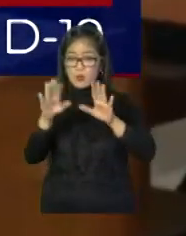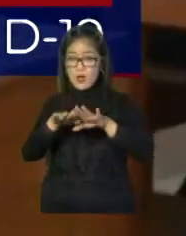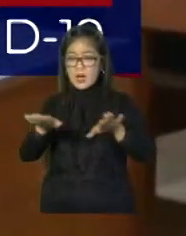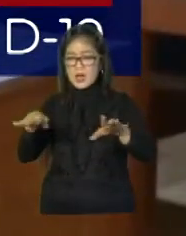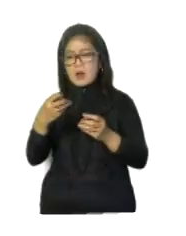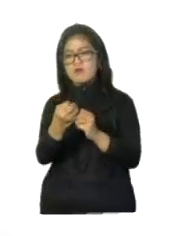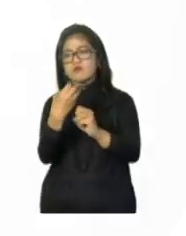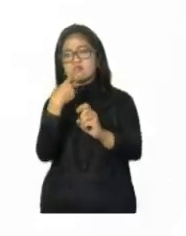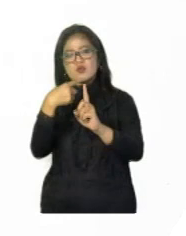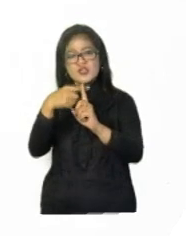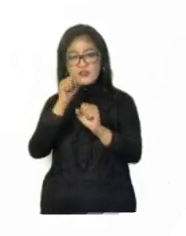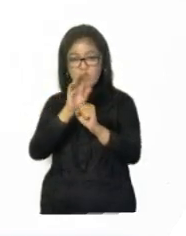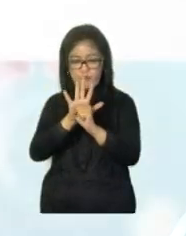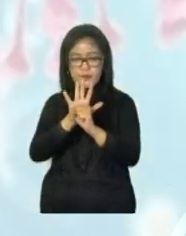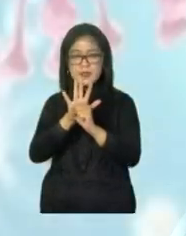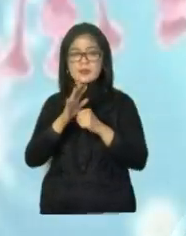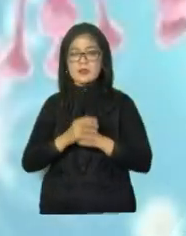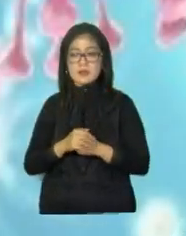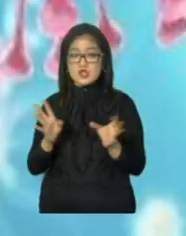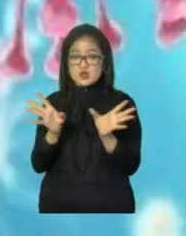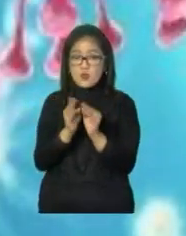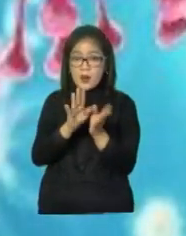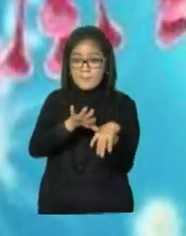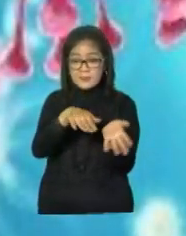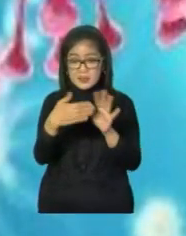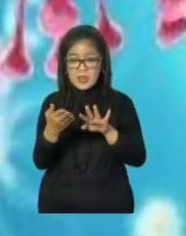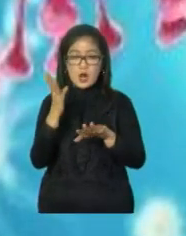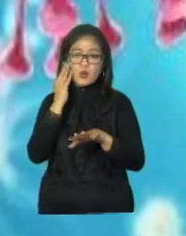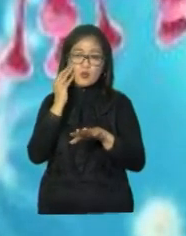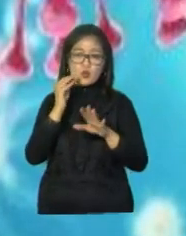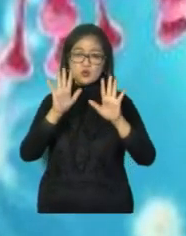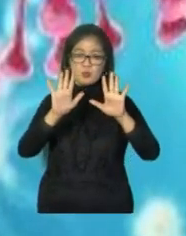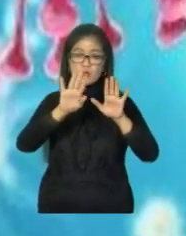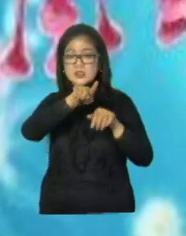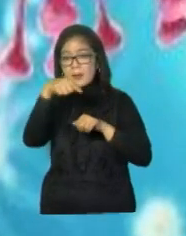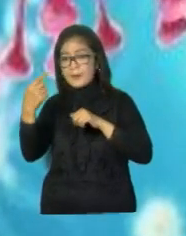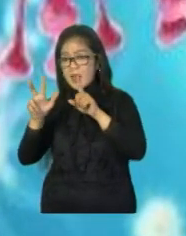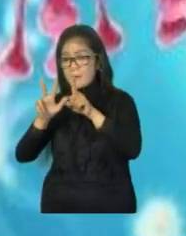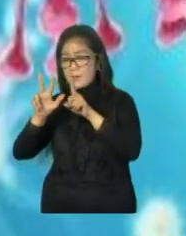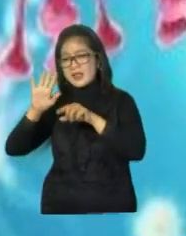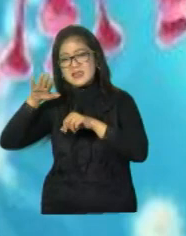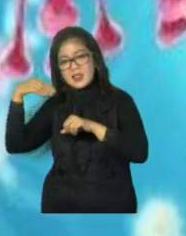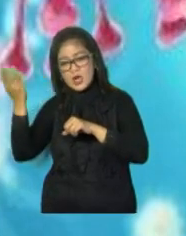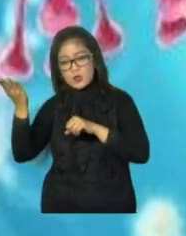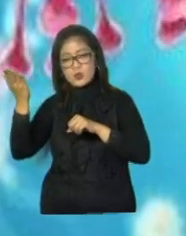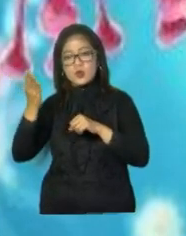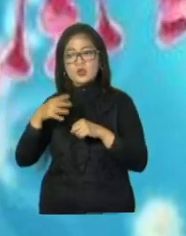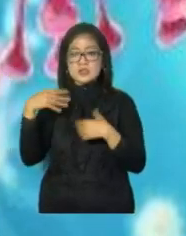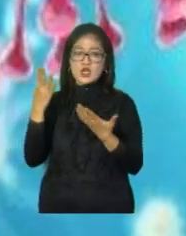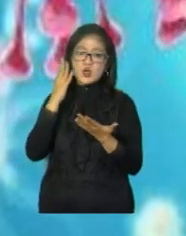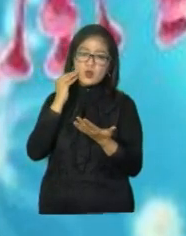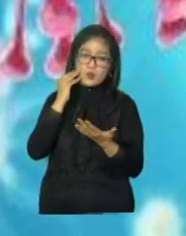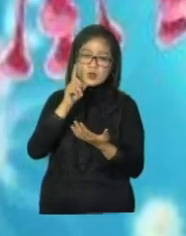COVID-19. Dengan angka kematian tertinggi pada usia 10 hingga 18 tahun, disusul anak usia 1